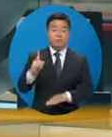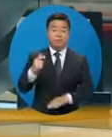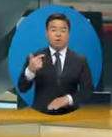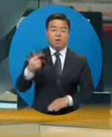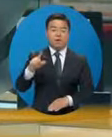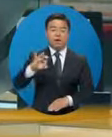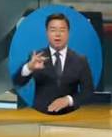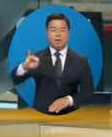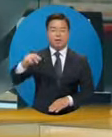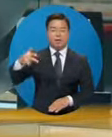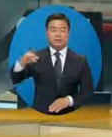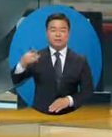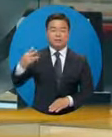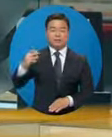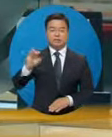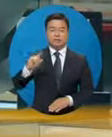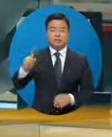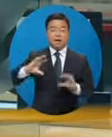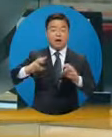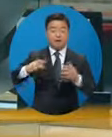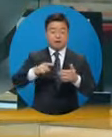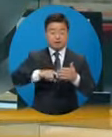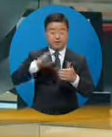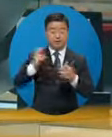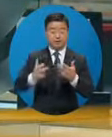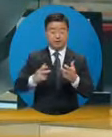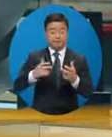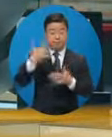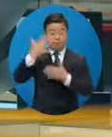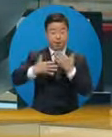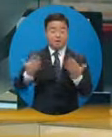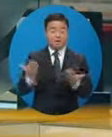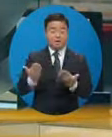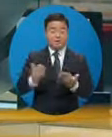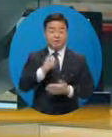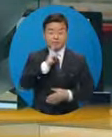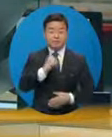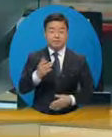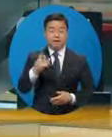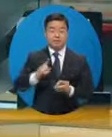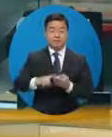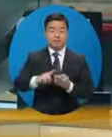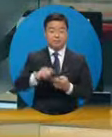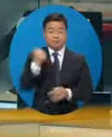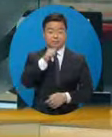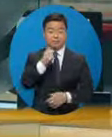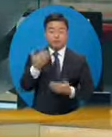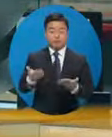오늘은 열악한 환경 속에서도 급성장하고 있는 날리우드를 뉴스지에서 소개해드립니다.